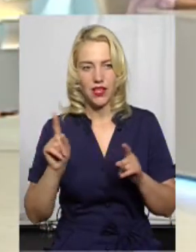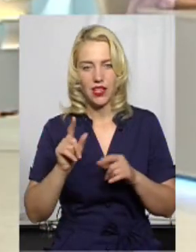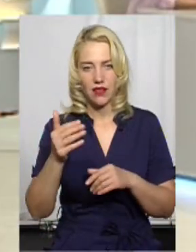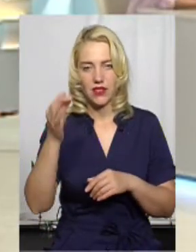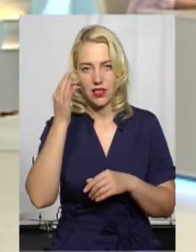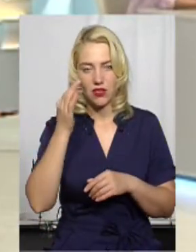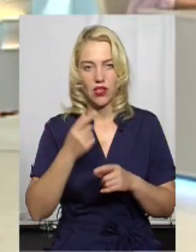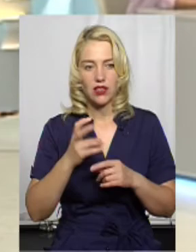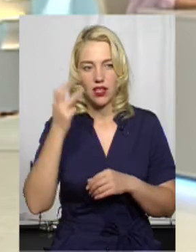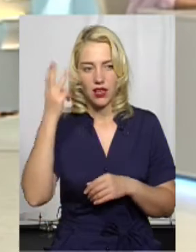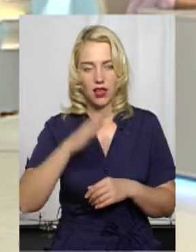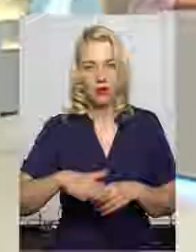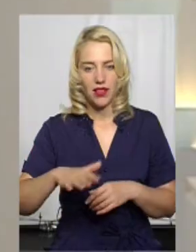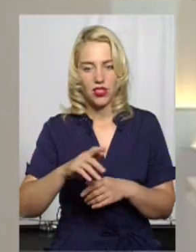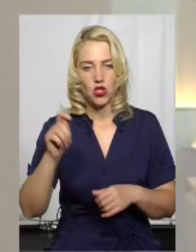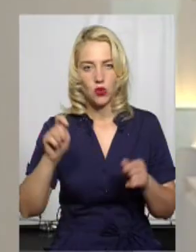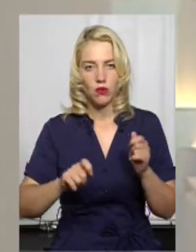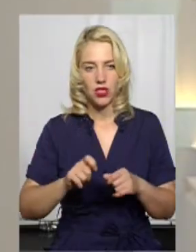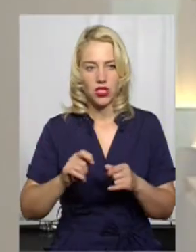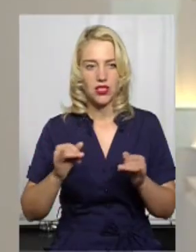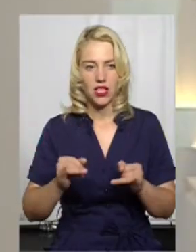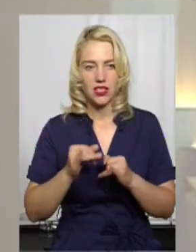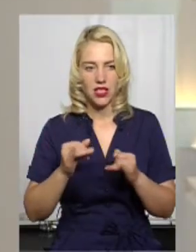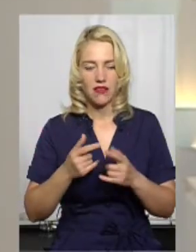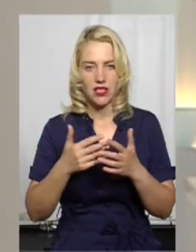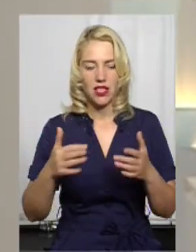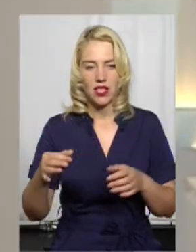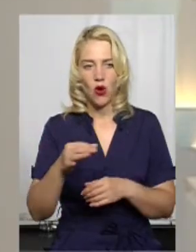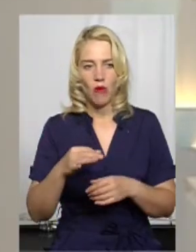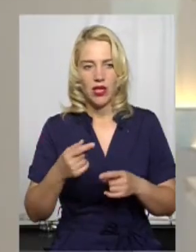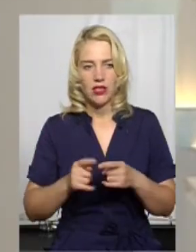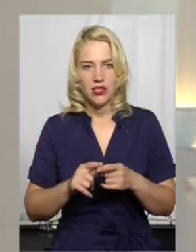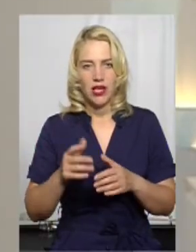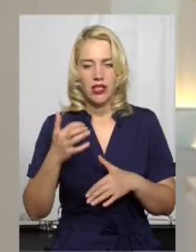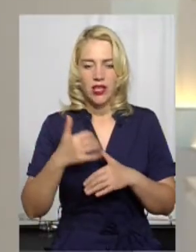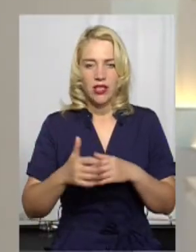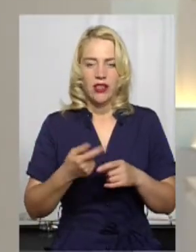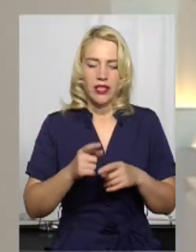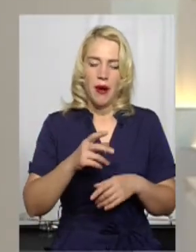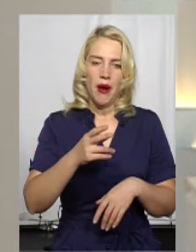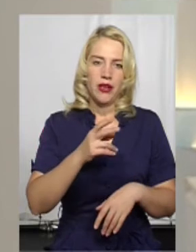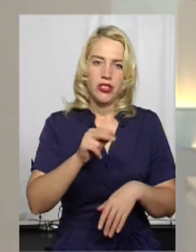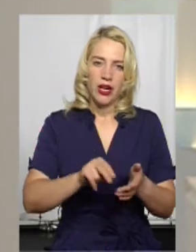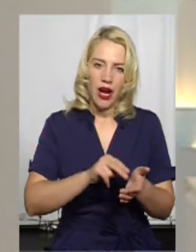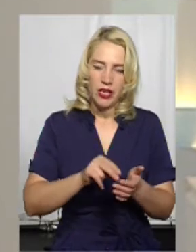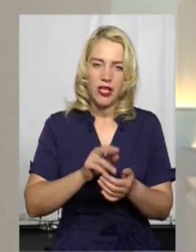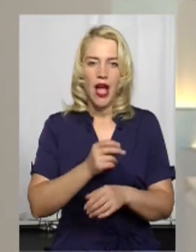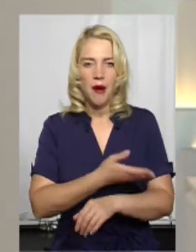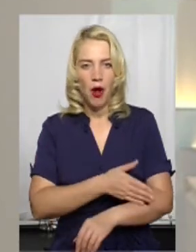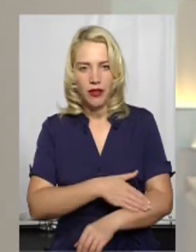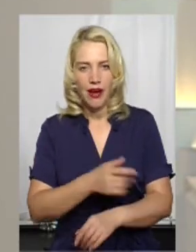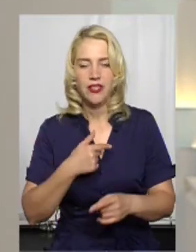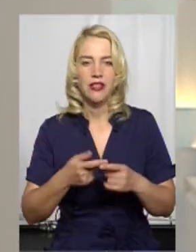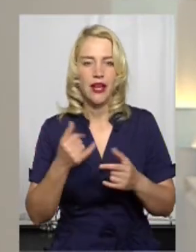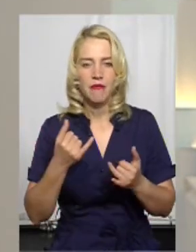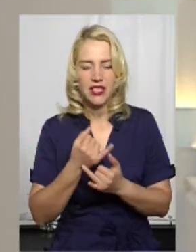згадували. Так от на Хмельниччину приїздили зацікавлені із різних областей, серед них із Черкащини, із Полтавщини. Ми поцікавились, для